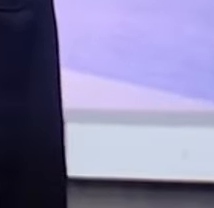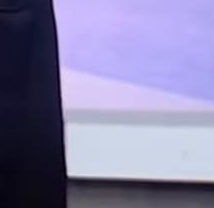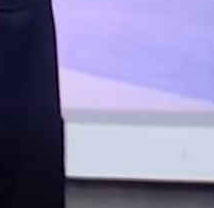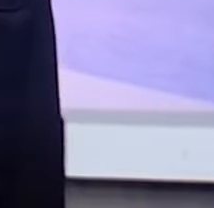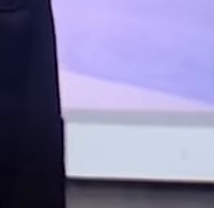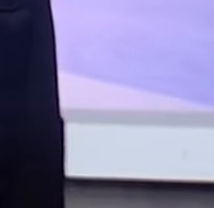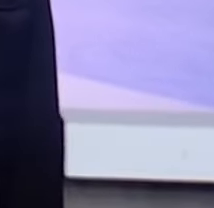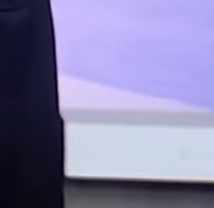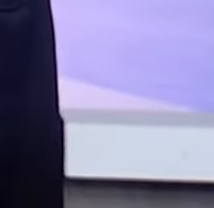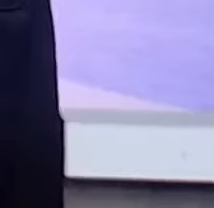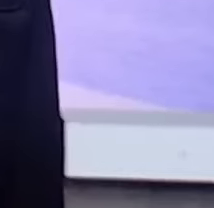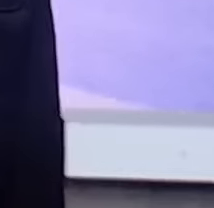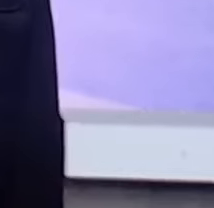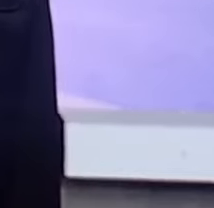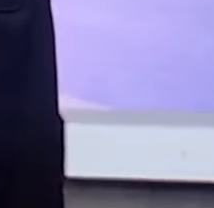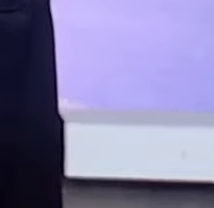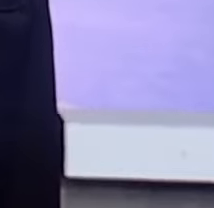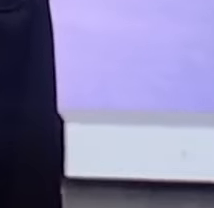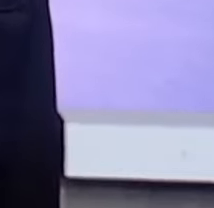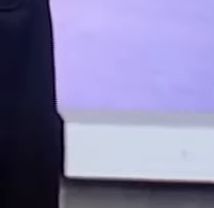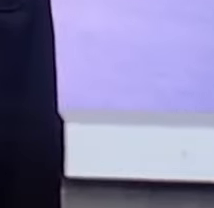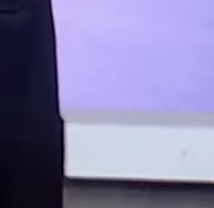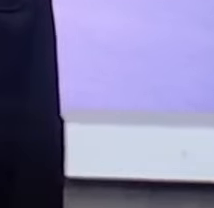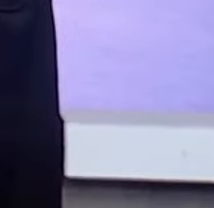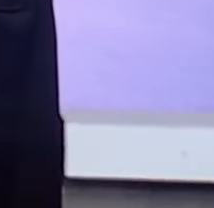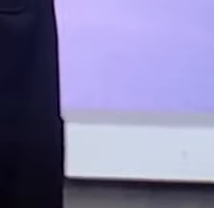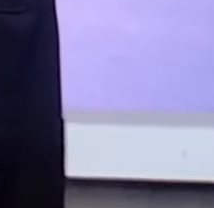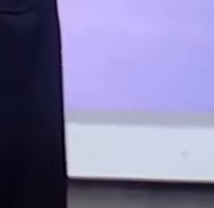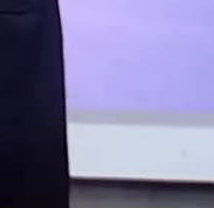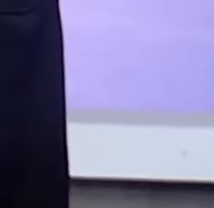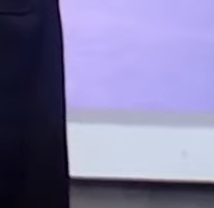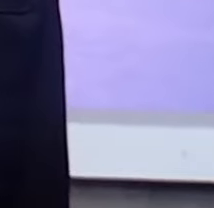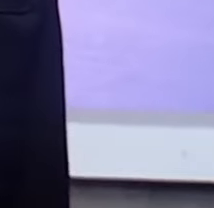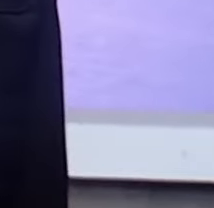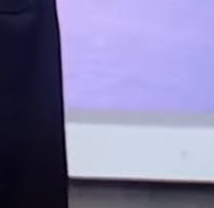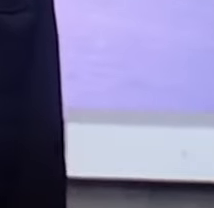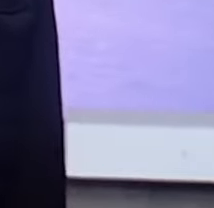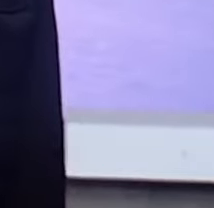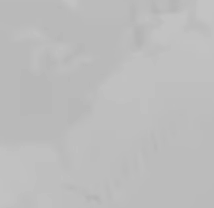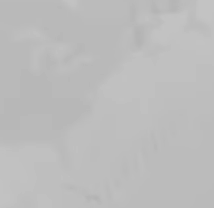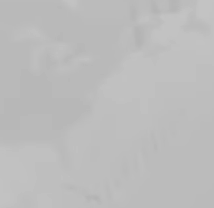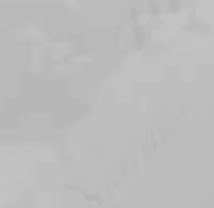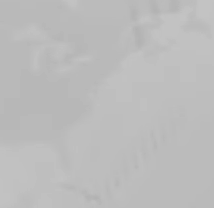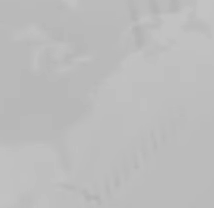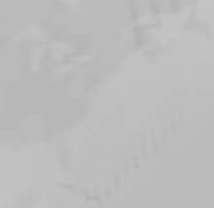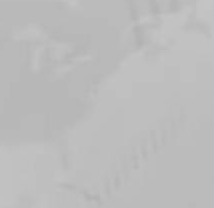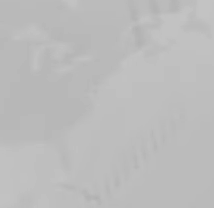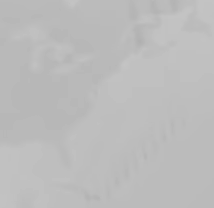samahan niyo kami sa GMA Pinoy TV at sa www.gmanews.tv.